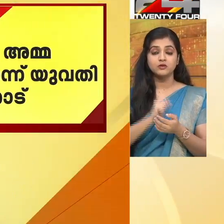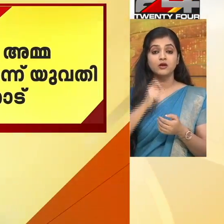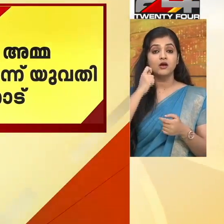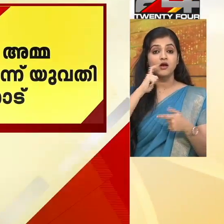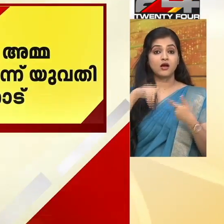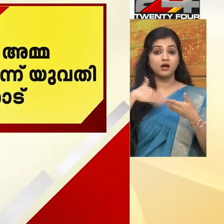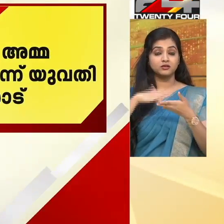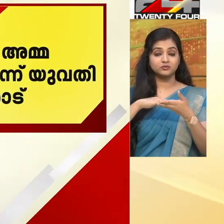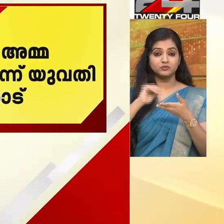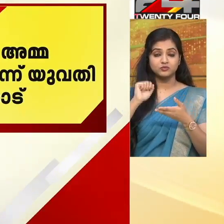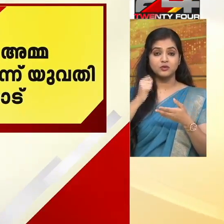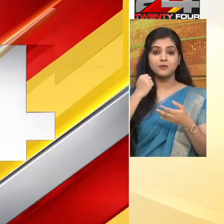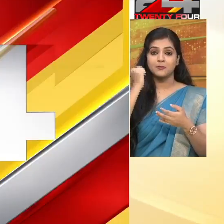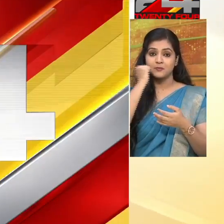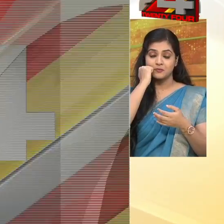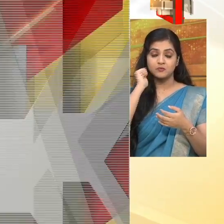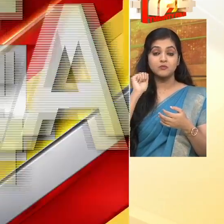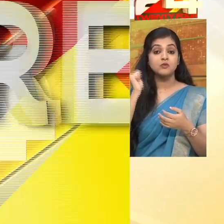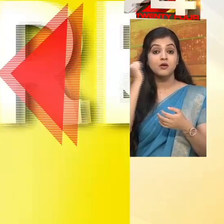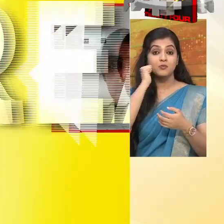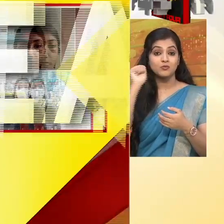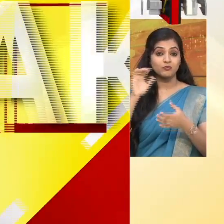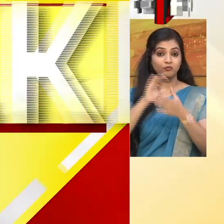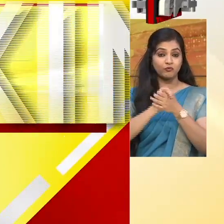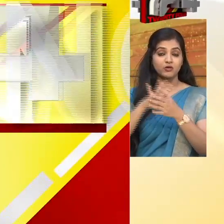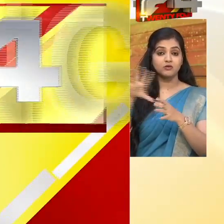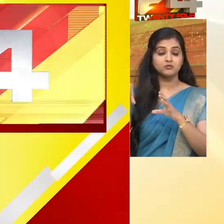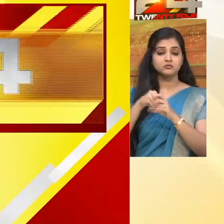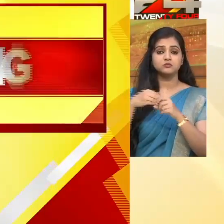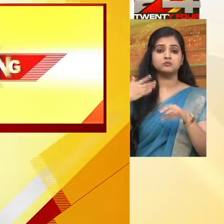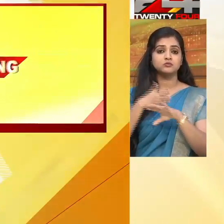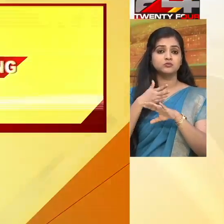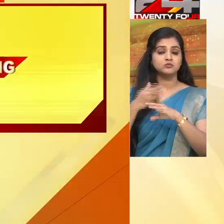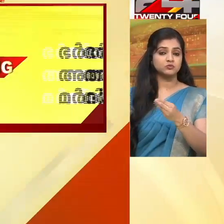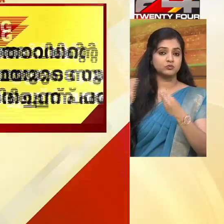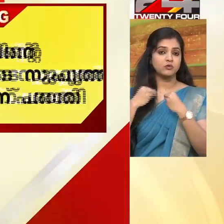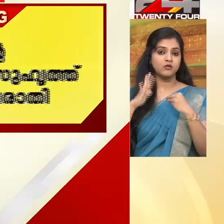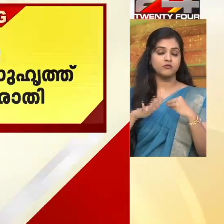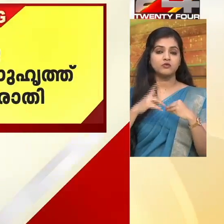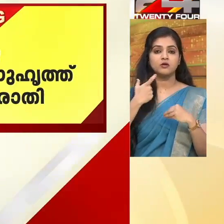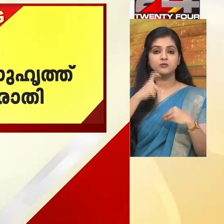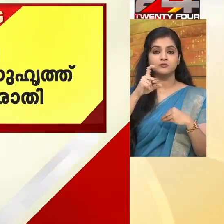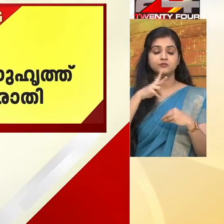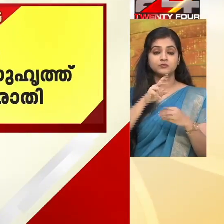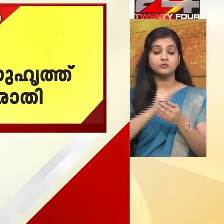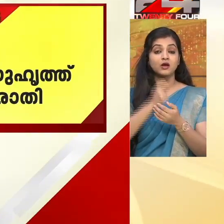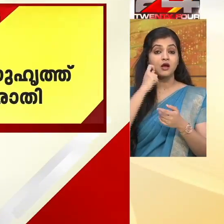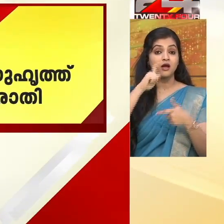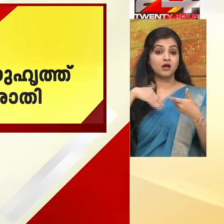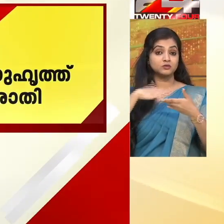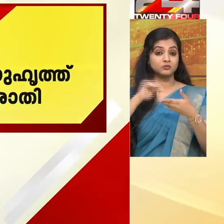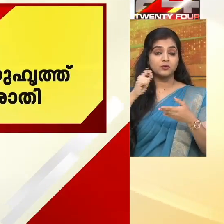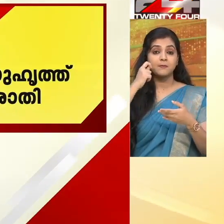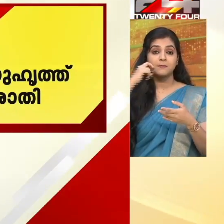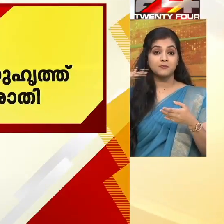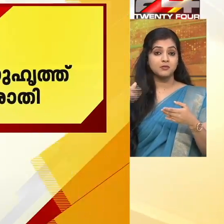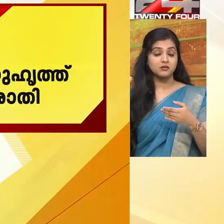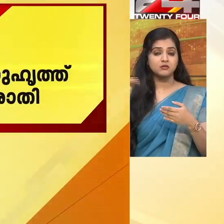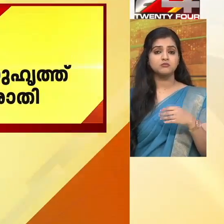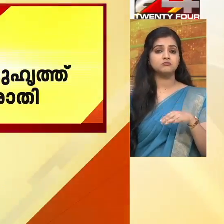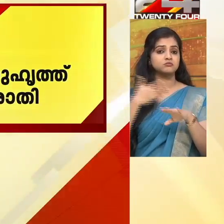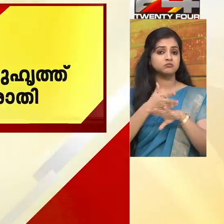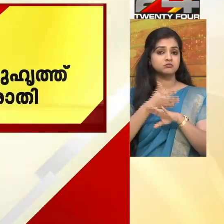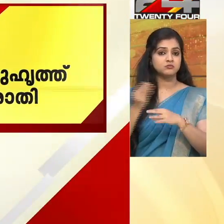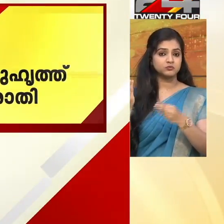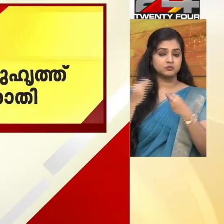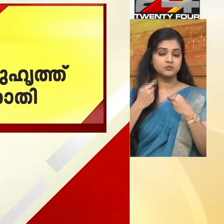അമ്മയും അവരുടെ ഭർത്താവിന്റെ അമ്മയുടെ സുഹൃത്തുമടക്കം തന്നെ മർദ്ദിക്കുന്നു എന്ന് അവർ പറഞ്ഞിട്ടുണ്ട്. ഒപ്പം തന്നെ ഭർത്താവിന്റെ സഹോദരനിൽ നിന്നും തനിക്ക് വലിയ രീതിയിലേക്കുള്ള മർദ്ദനങ്ങൾ നേരിടേണ്ടി